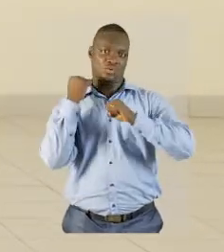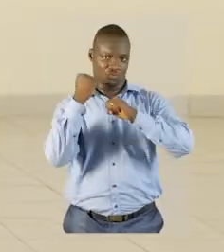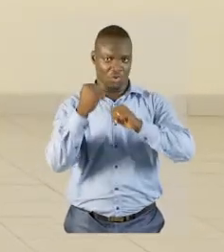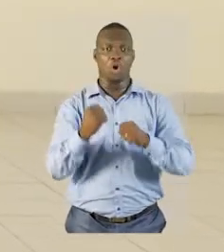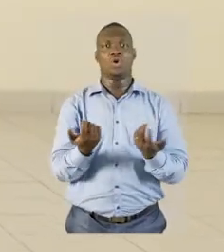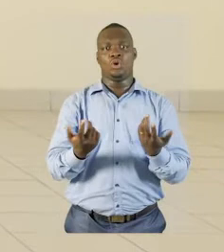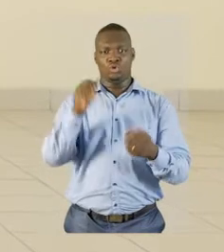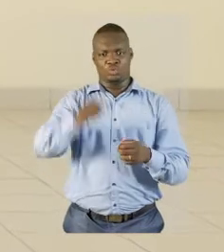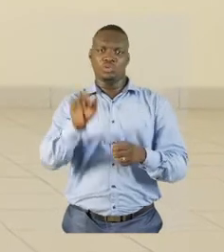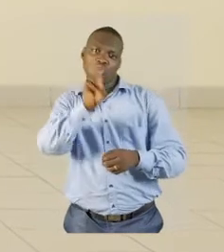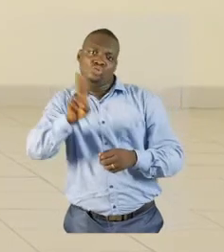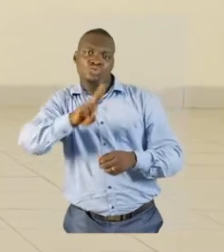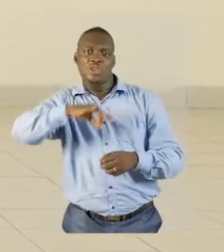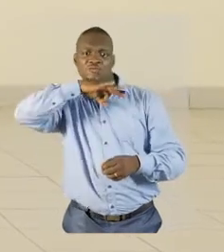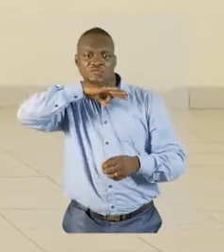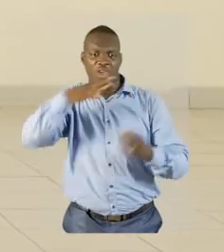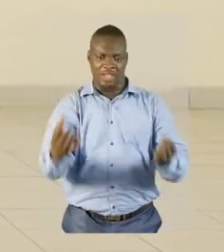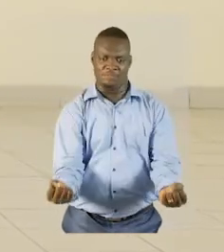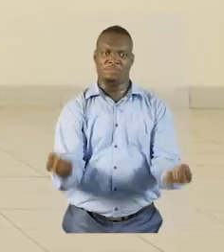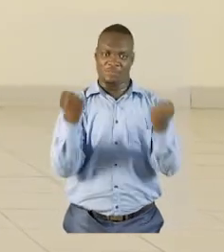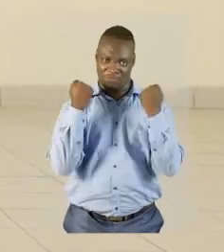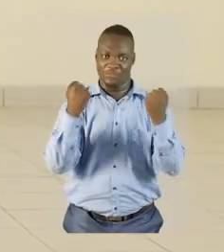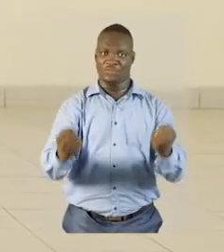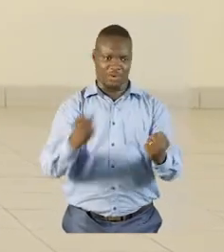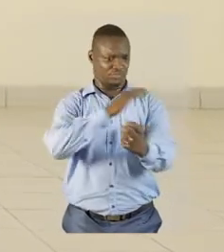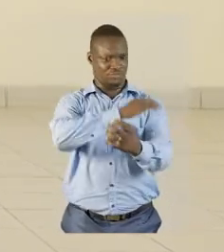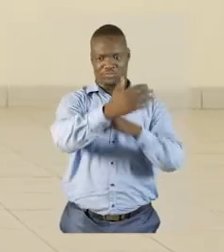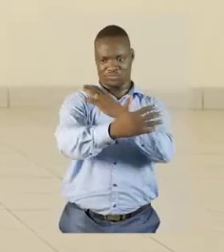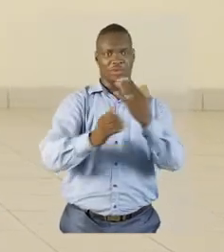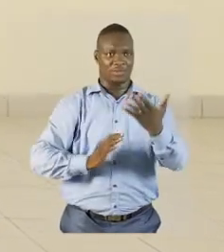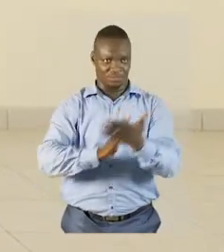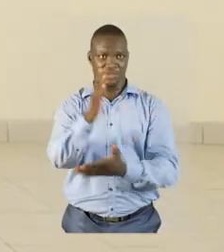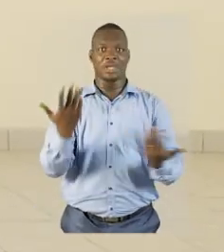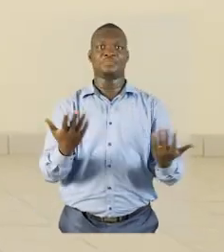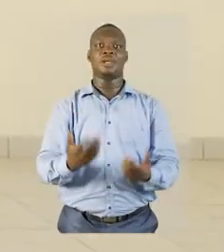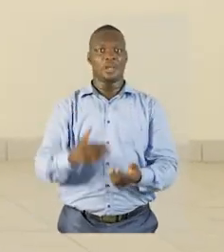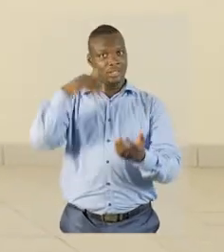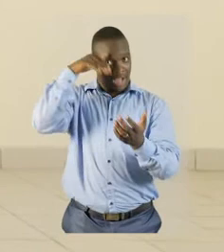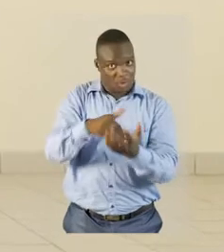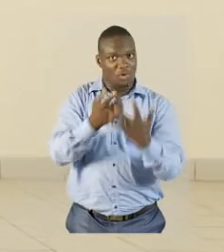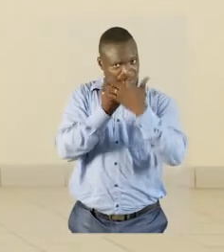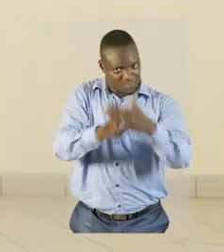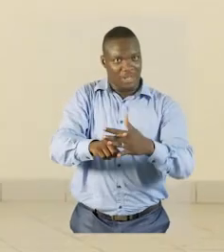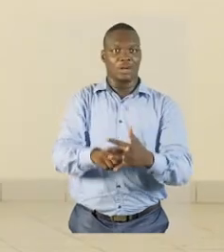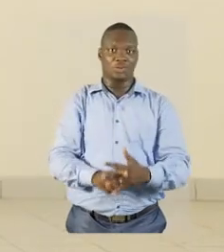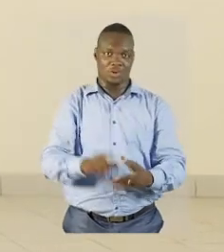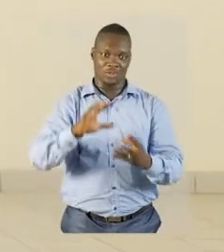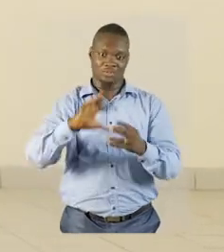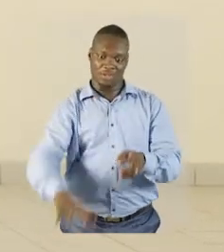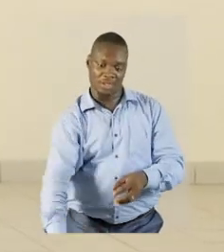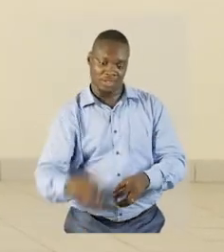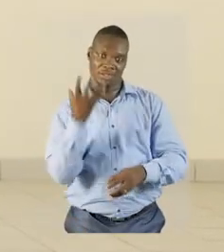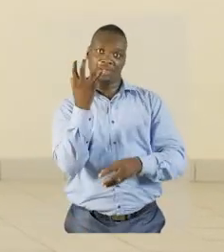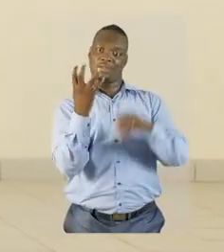quelque chose de lourd, pour faire des tractions, pour bien se muscler les bras. Allez, on prend le poids et on va remimer encore le geste du lancer. Voilà, vous